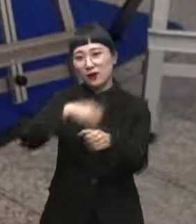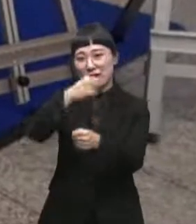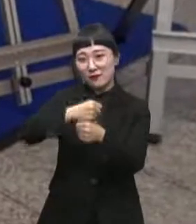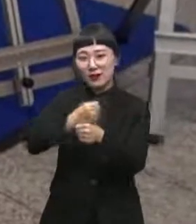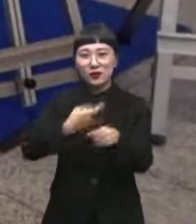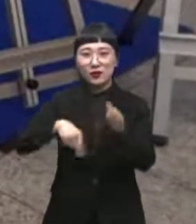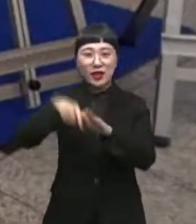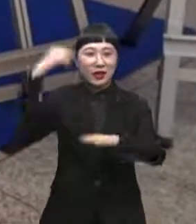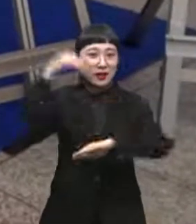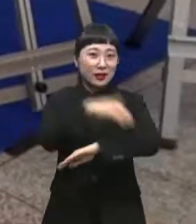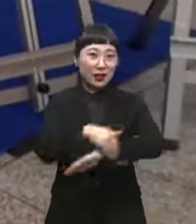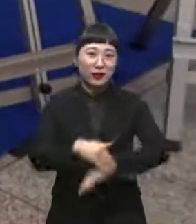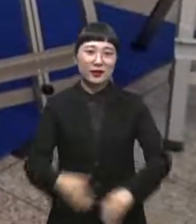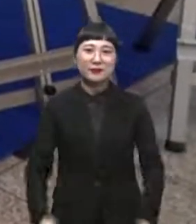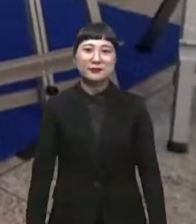개 100개 씁니다